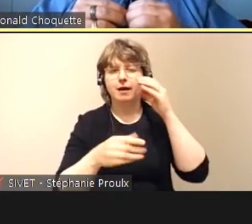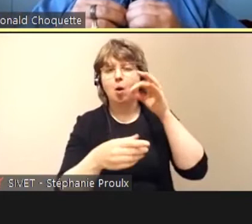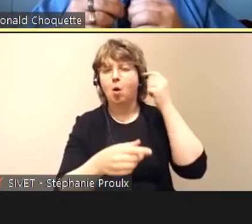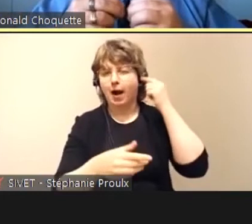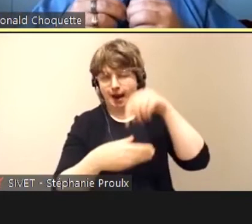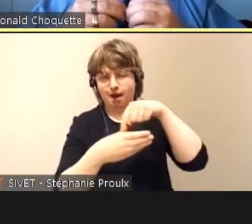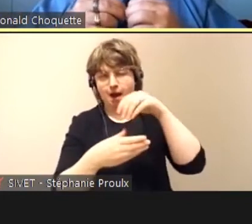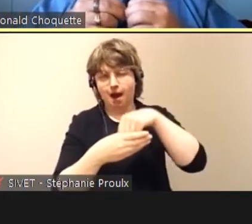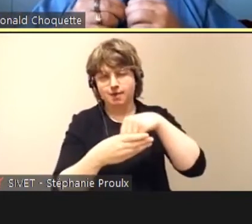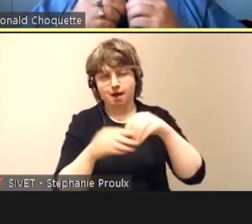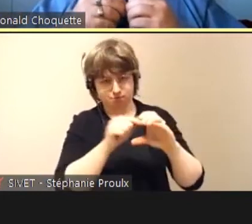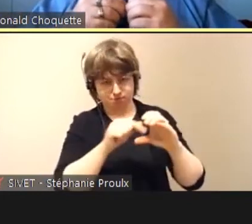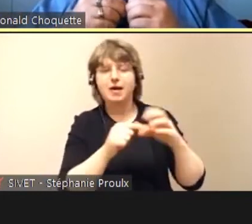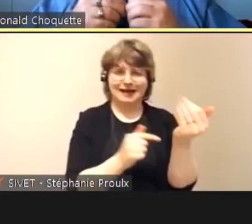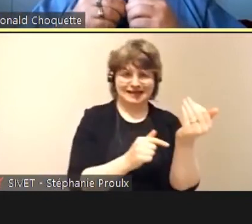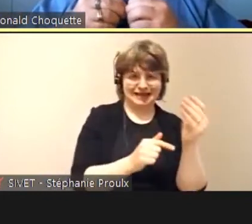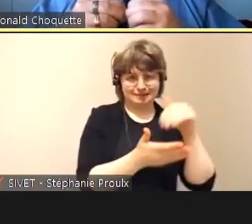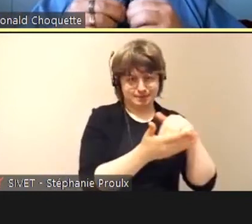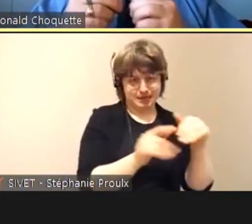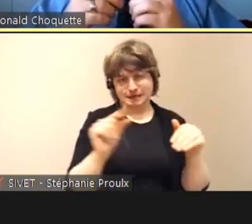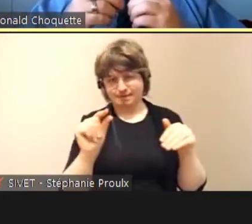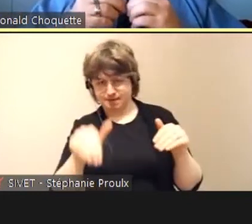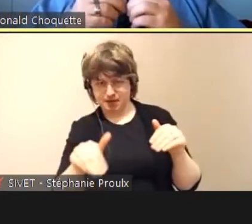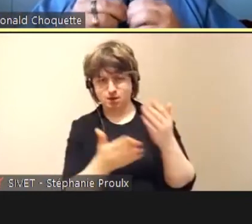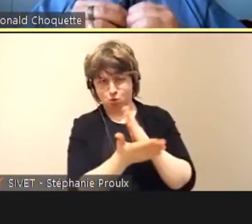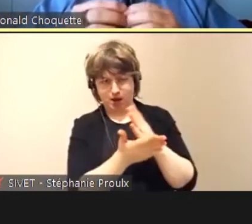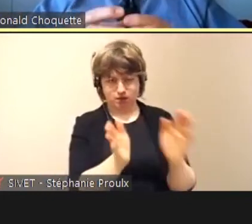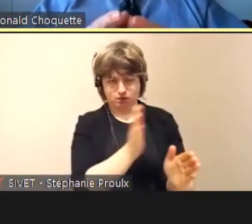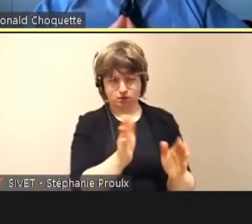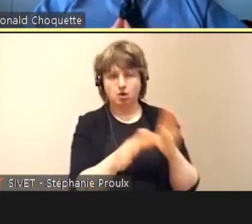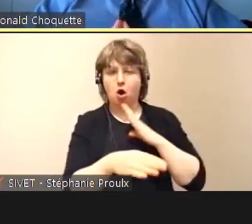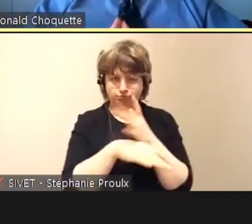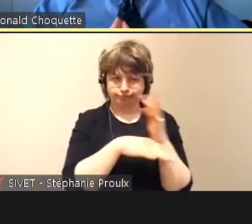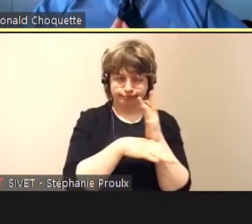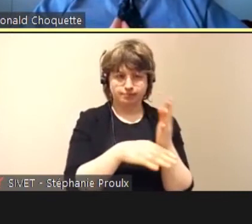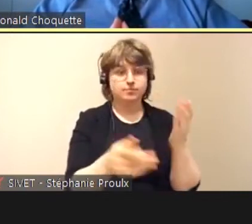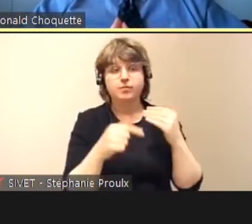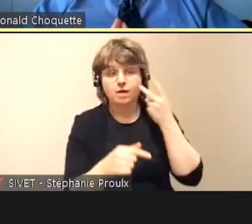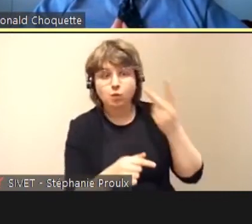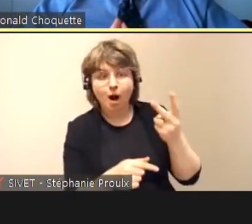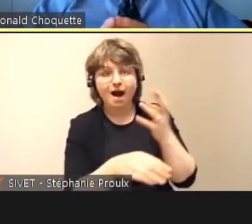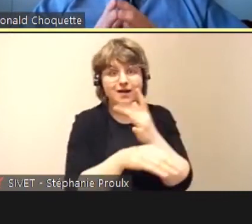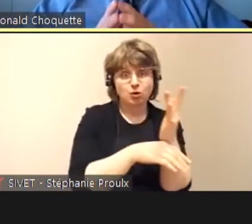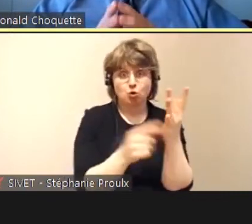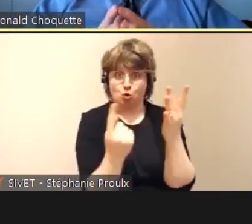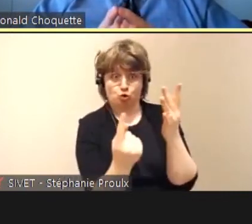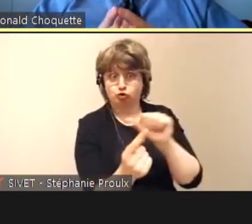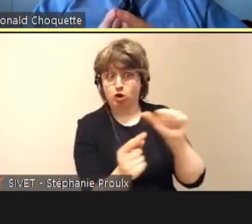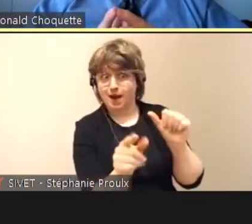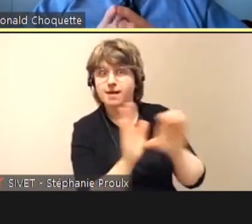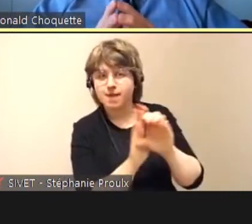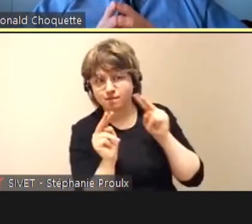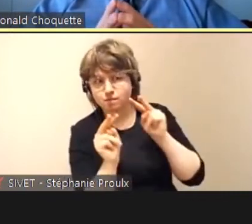interne. OK? Prochaine. Aussi, ça, c'est une cellule mise à part. Comme vous